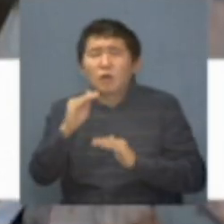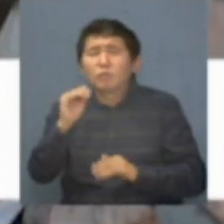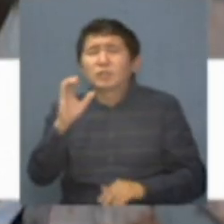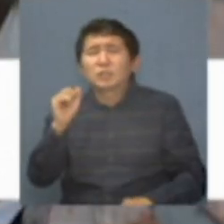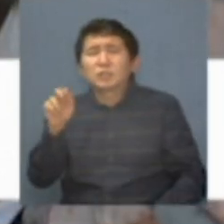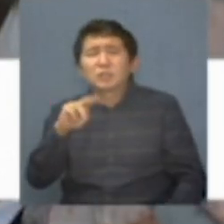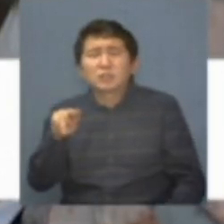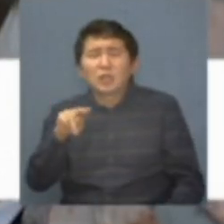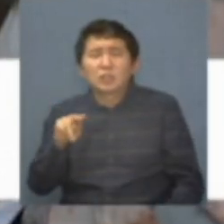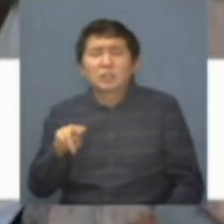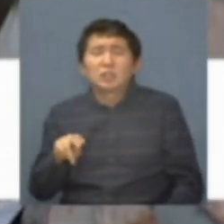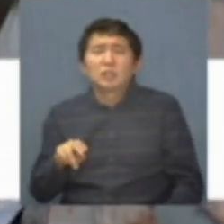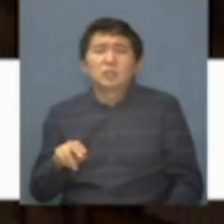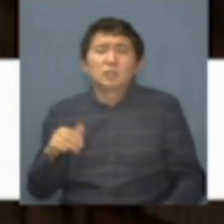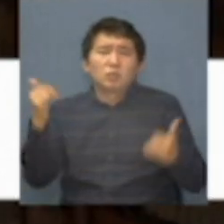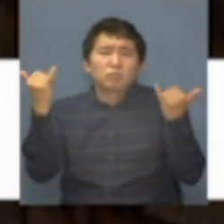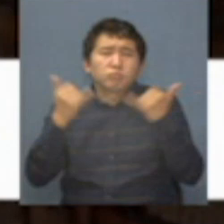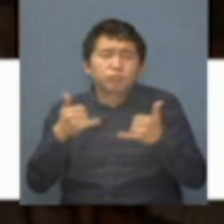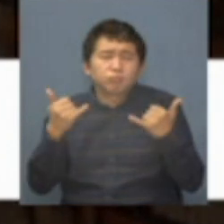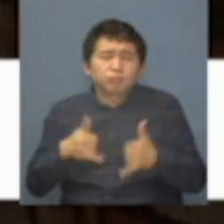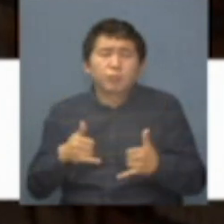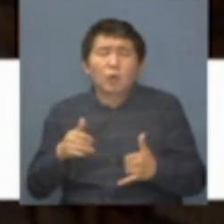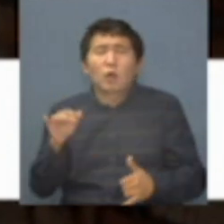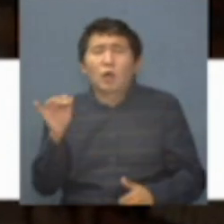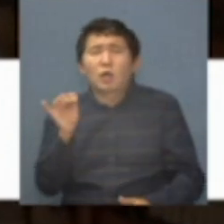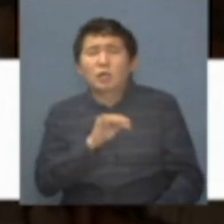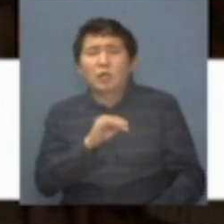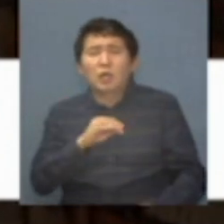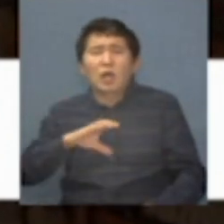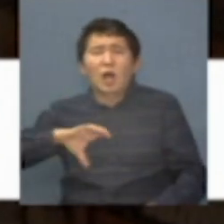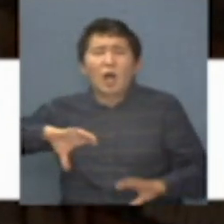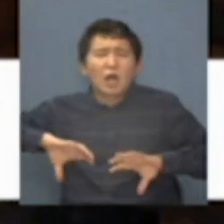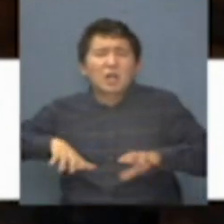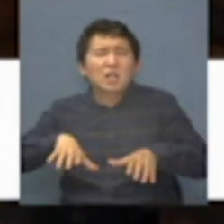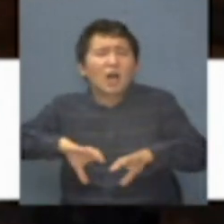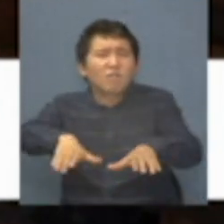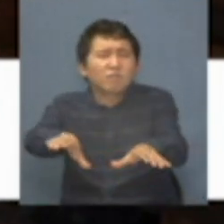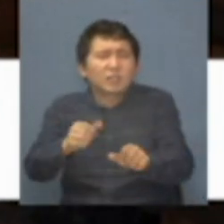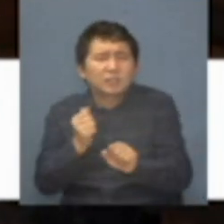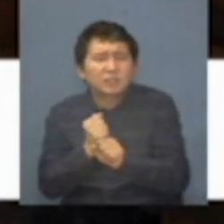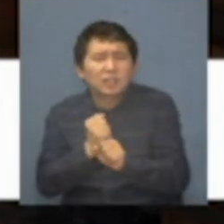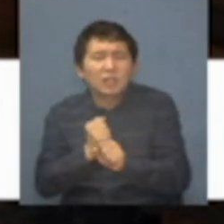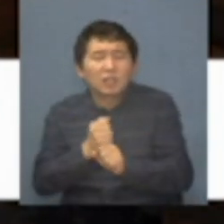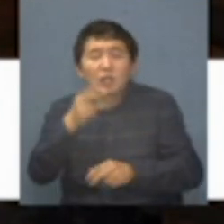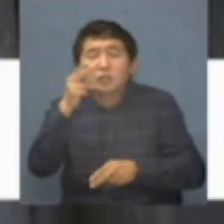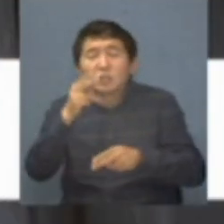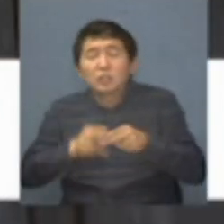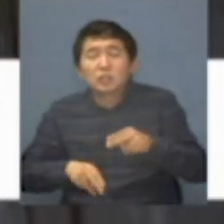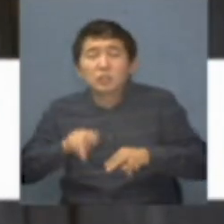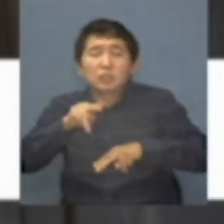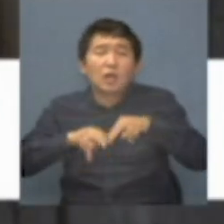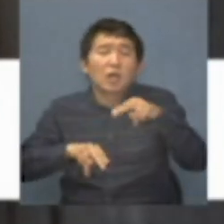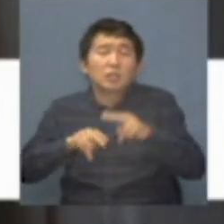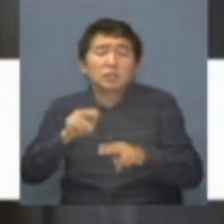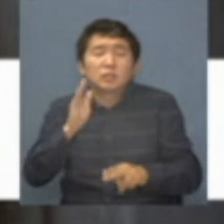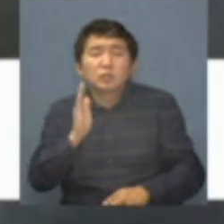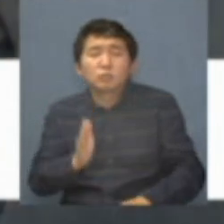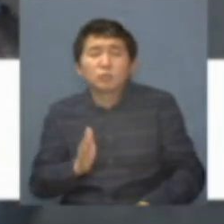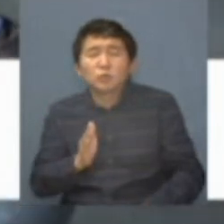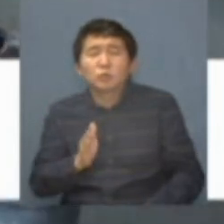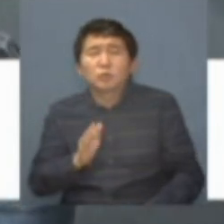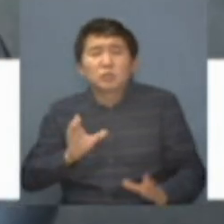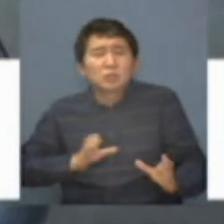стен, укладывается кафель, ведется устройство наружных инженерных сетей. После завершения строительства на базе будут заниматься воспитанники